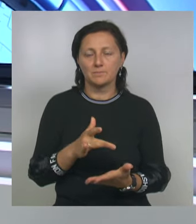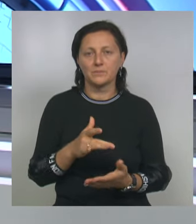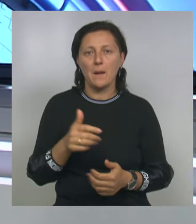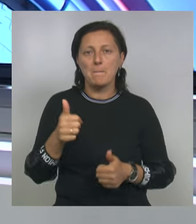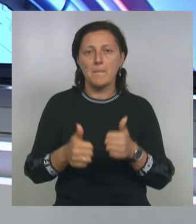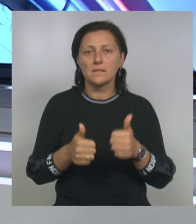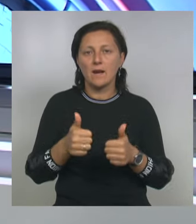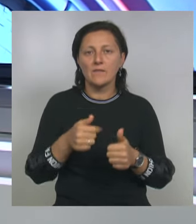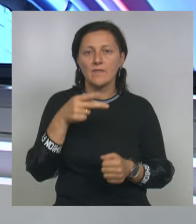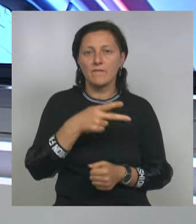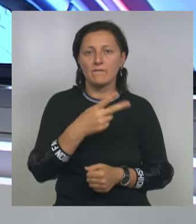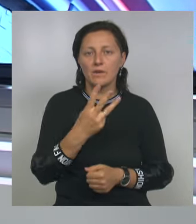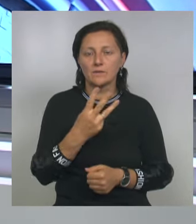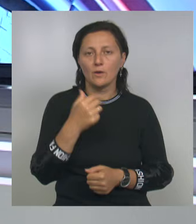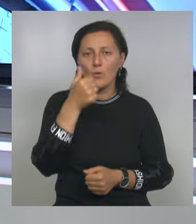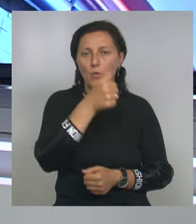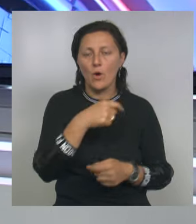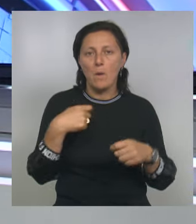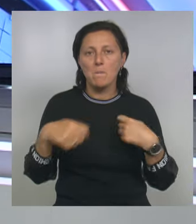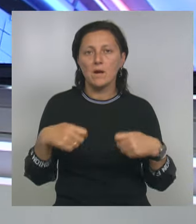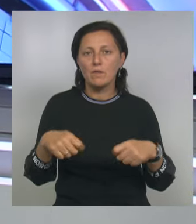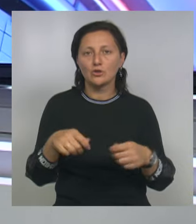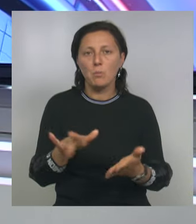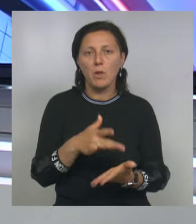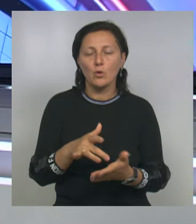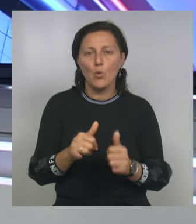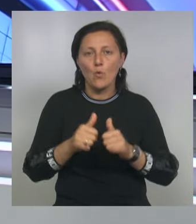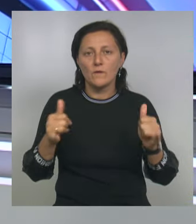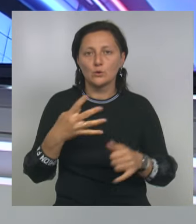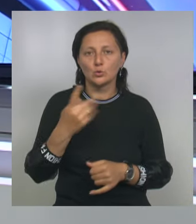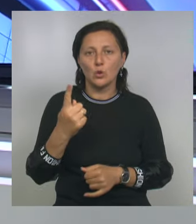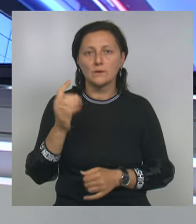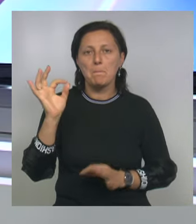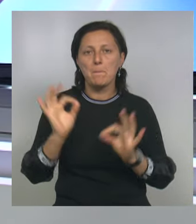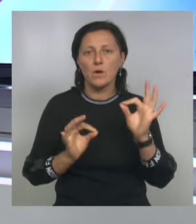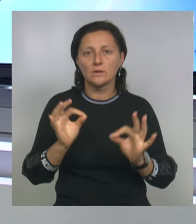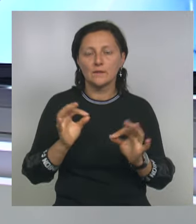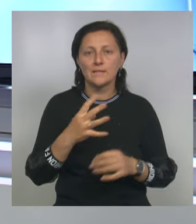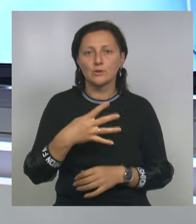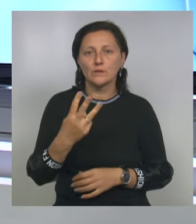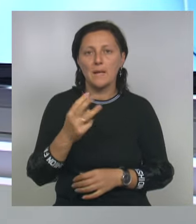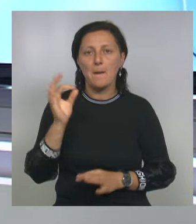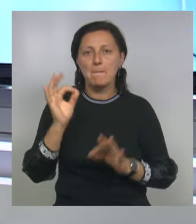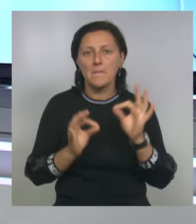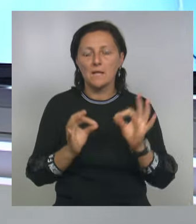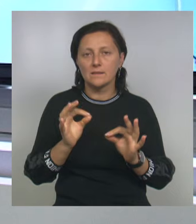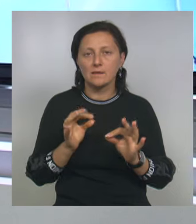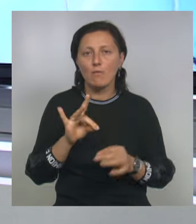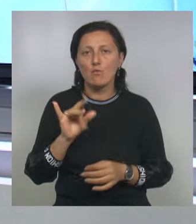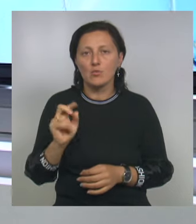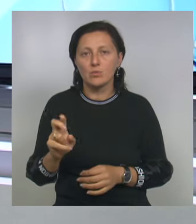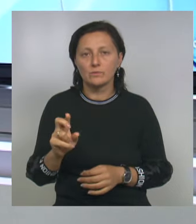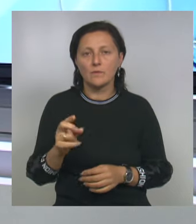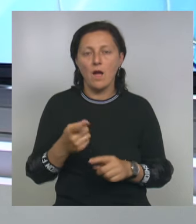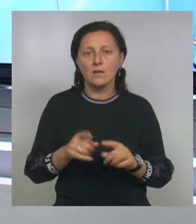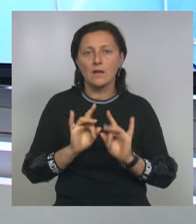кварталом 2023-го, продажи планшетов в этом году увеличились на 41% в штуках и на 43% в рублях. Об этом известием